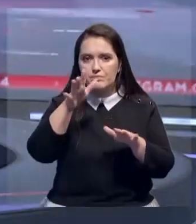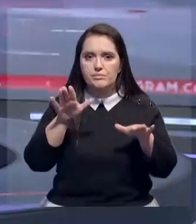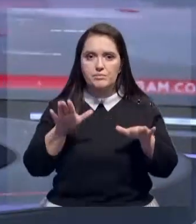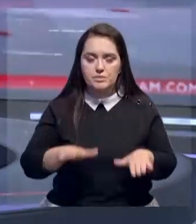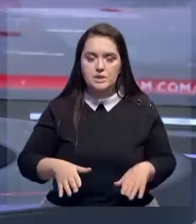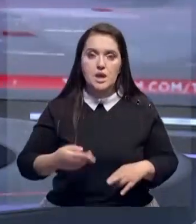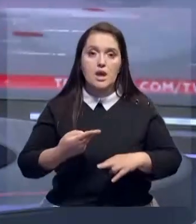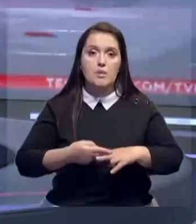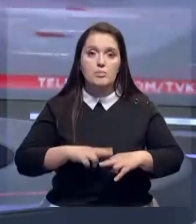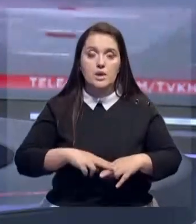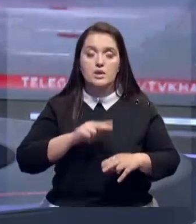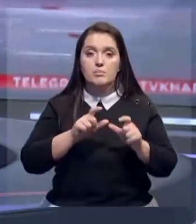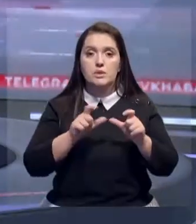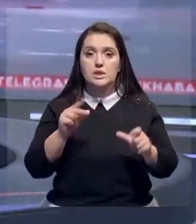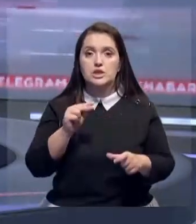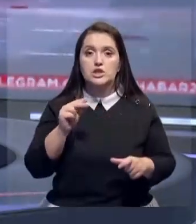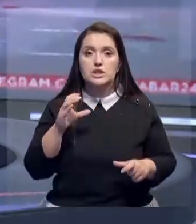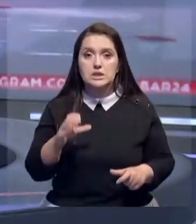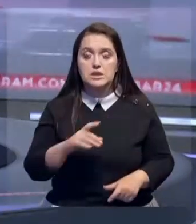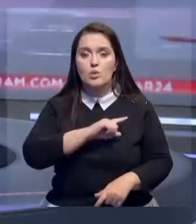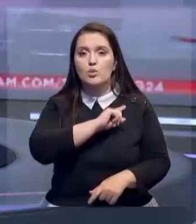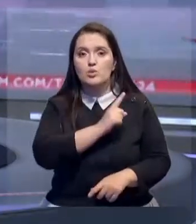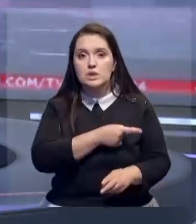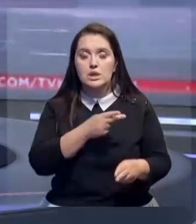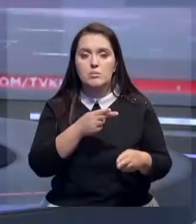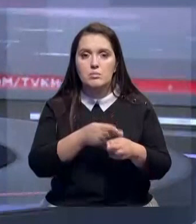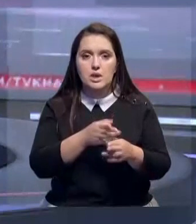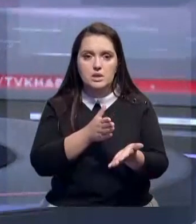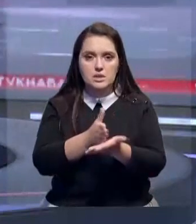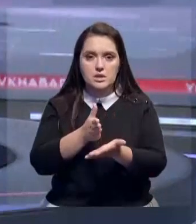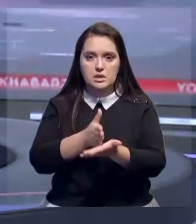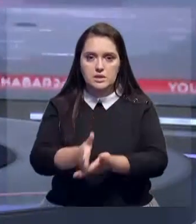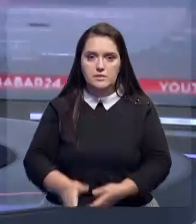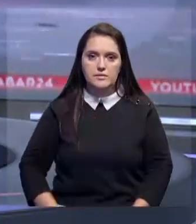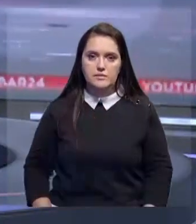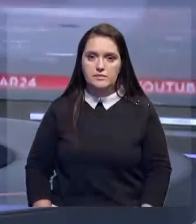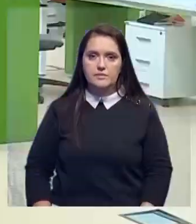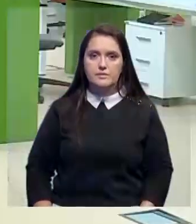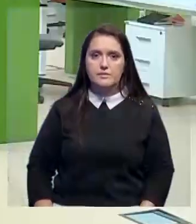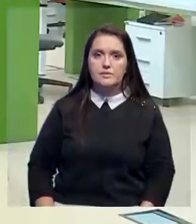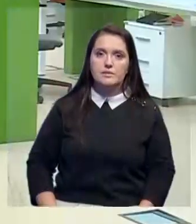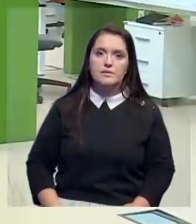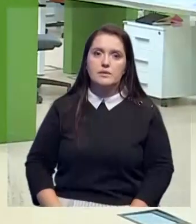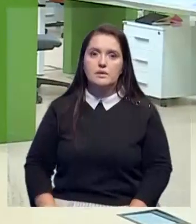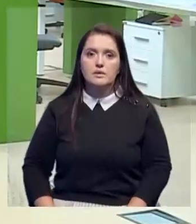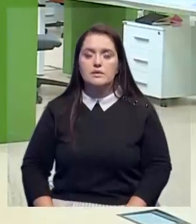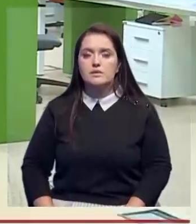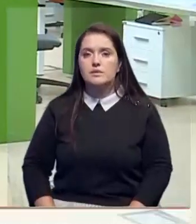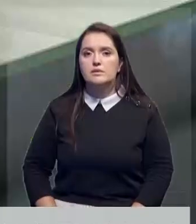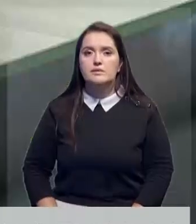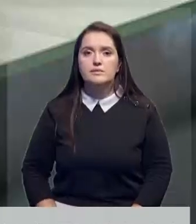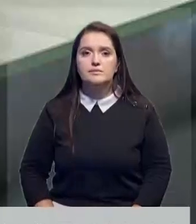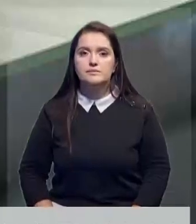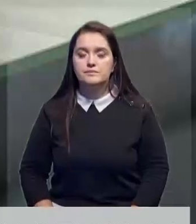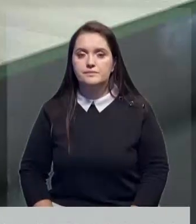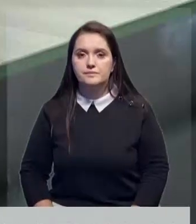купания необорудованные места. Поэтому сотрудники департамента по ЧС усиливают профилактические рейды. Жара на улице